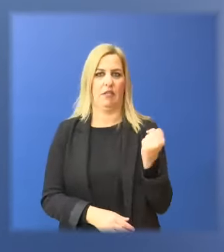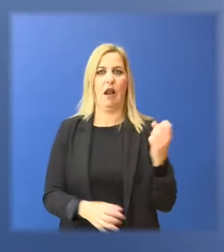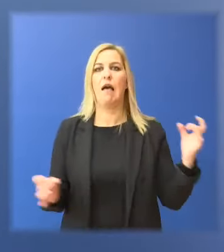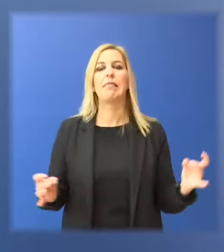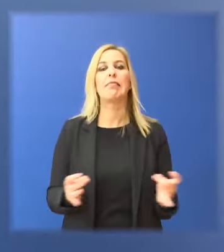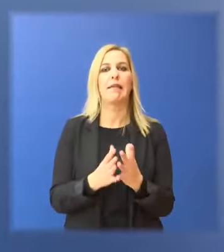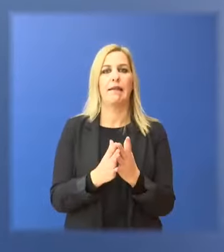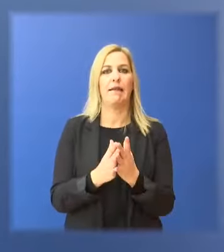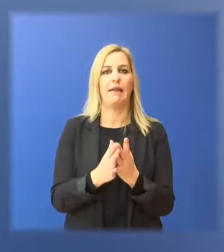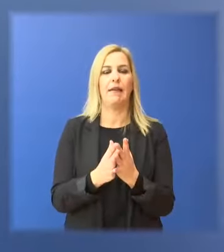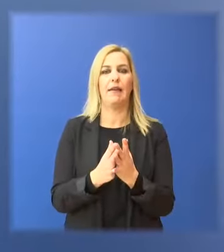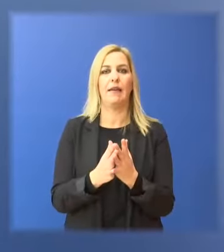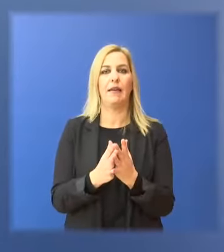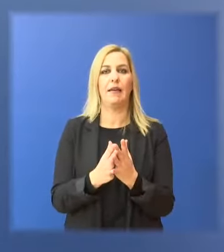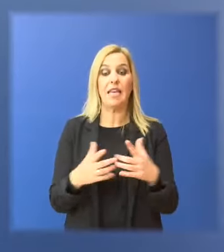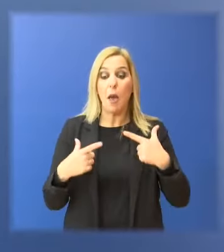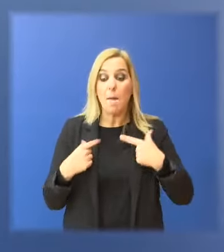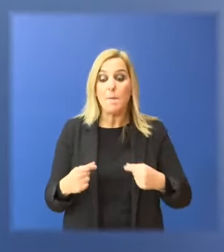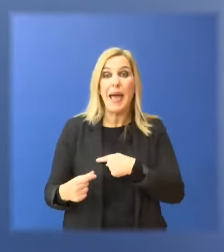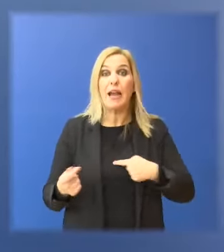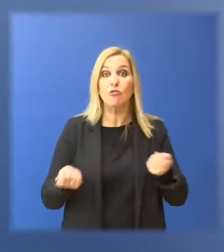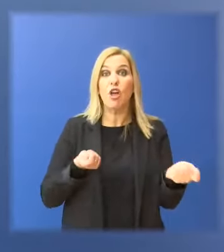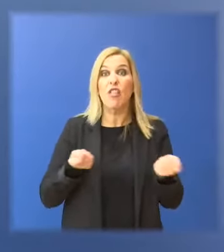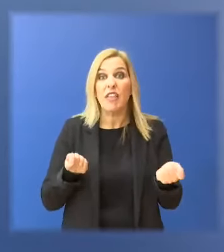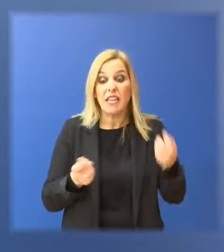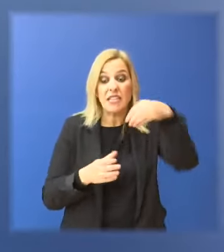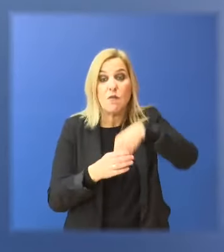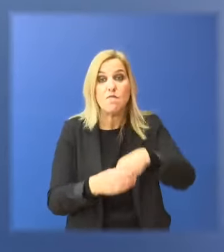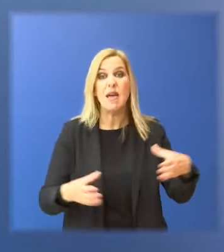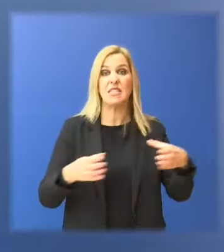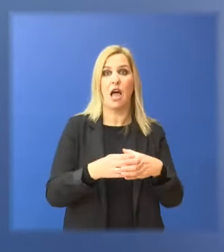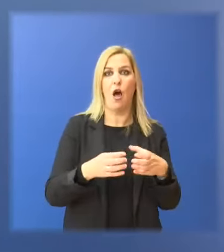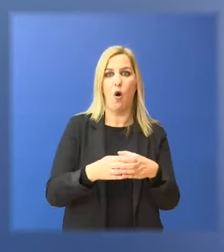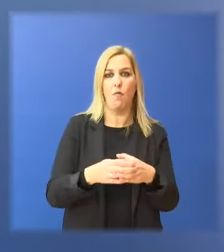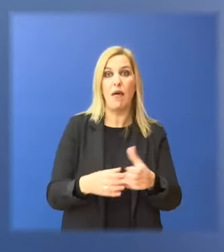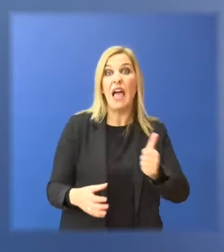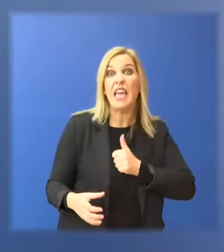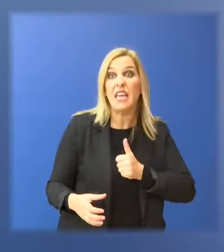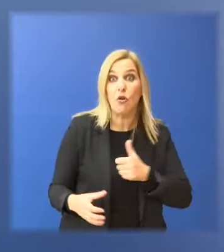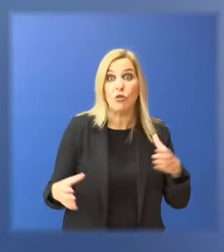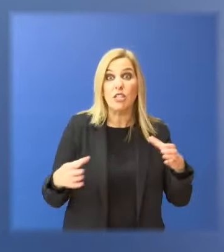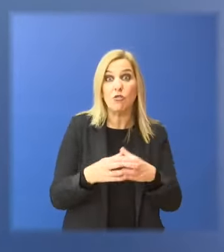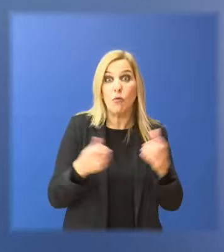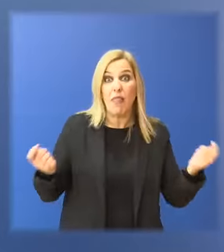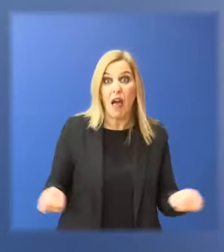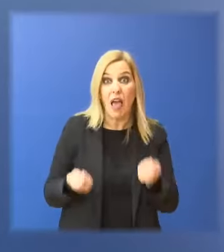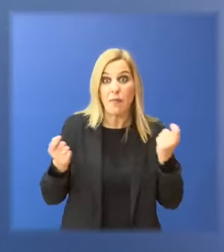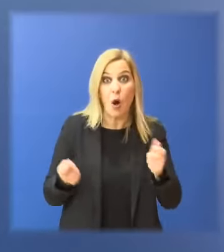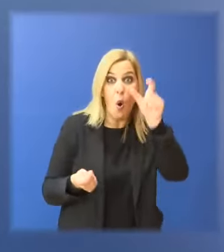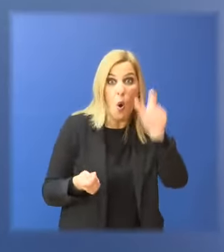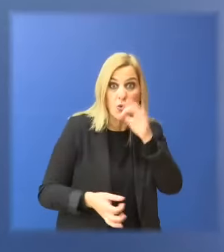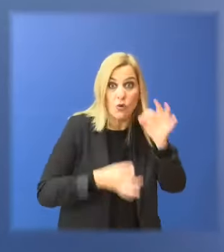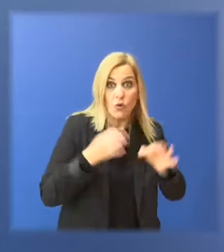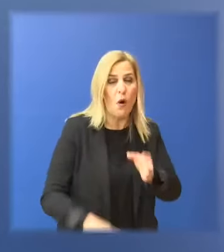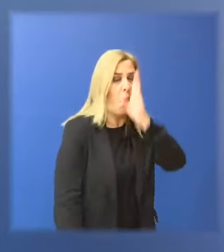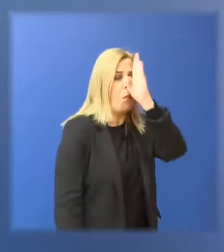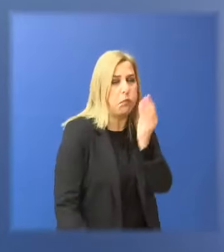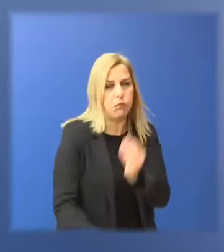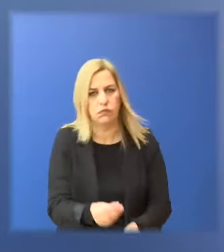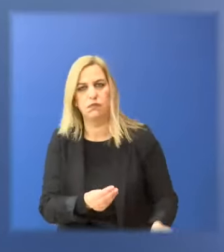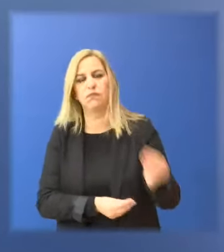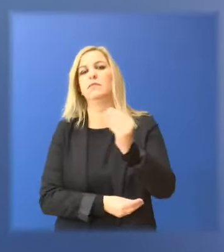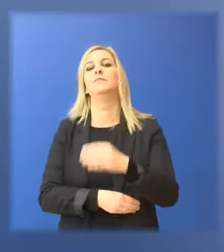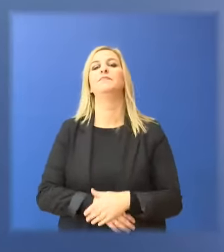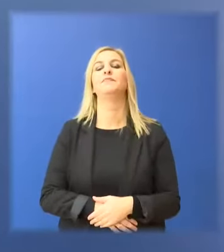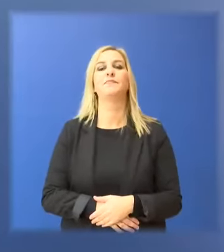που αυτές προέρχονται από μέλος διοίκησης, αξιωματούχο ή πραγματικό ιδιοκτήτη επαγγελματικής ομάδας. Αναβαθμίζεται ο ρόλος της Διαρκούς